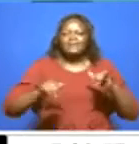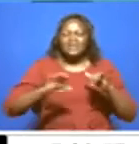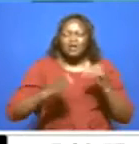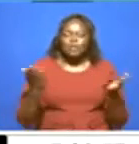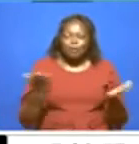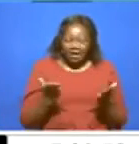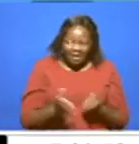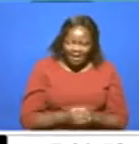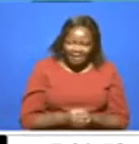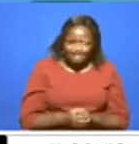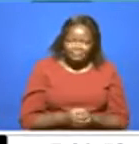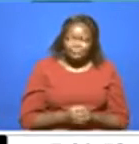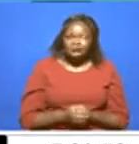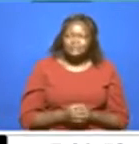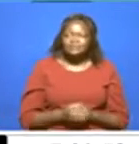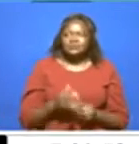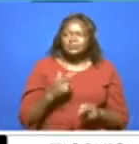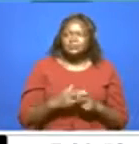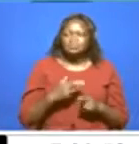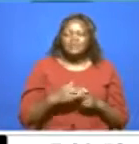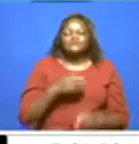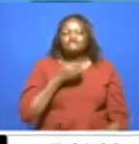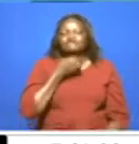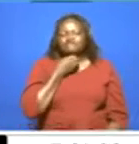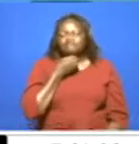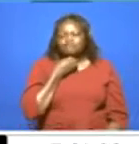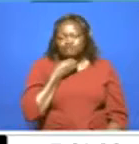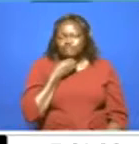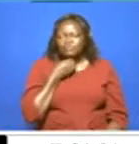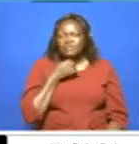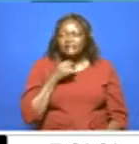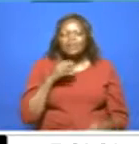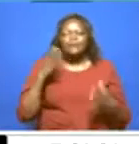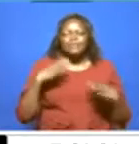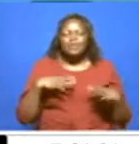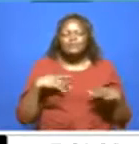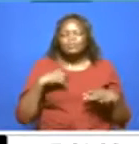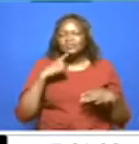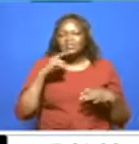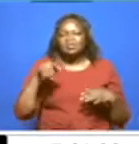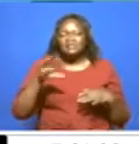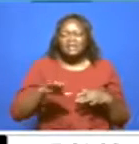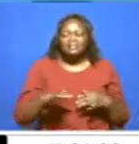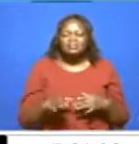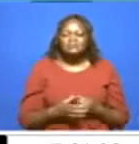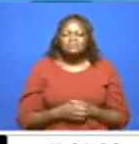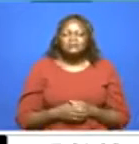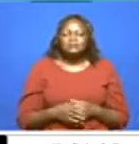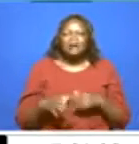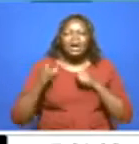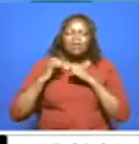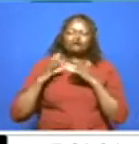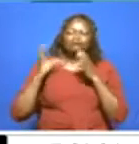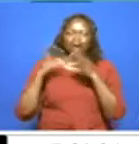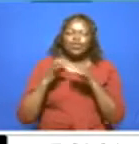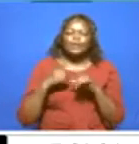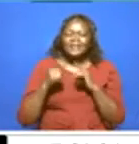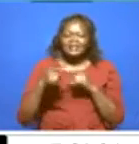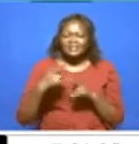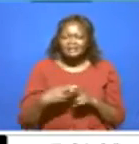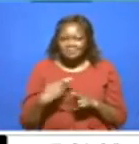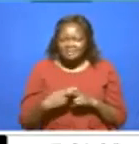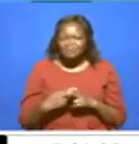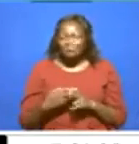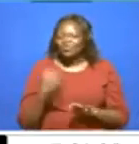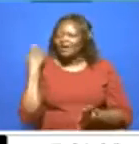sehemu inayofahamika kwa sasa kama Kariokor. Wakazi waliita mahala hapa Kariokor, lakini jina hilo, mtazamaji, lilikuwa